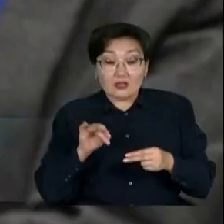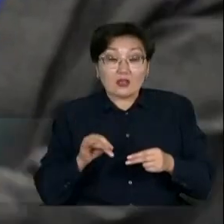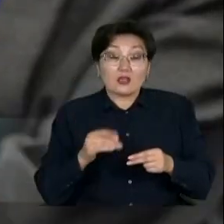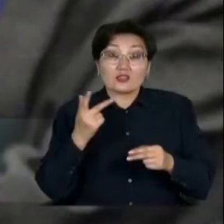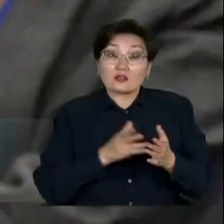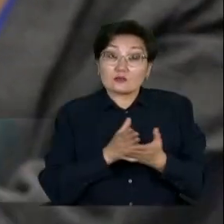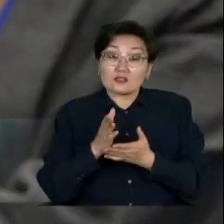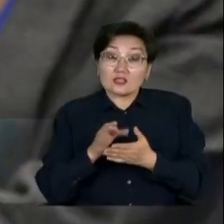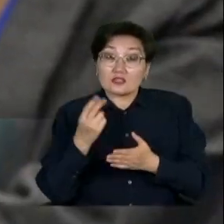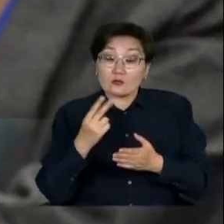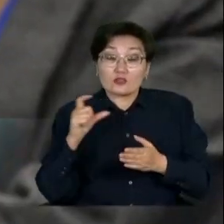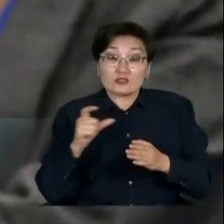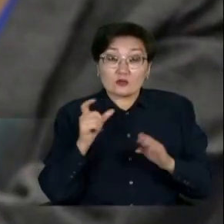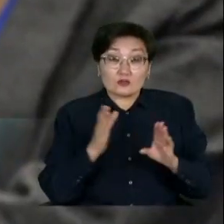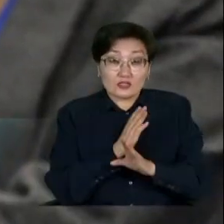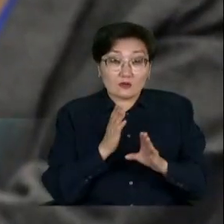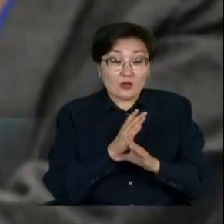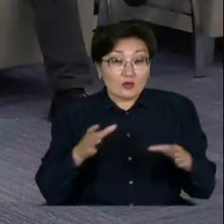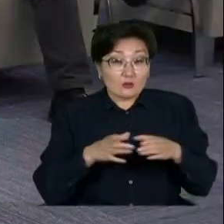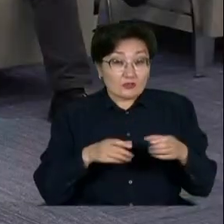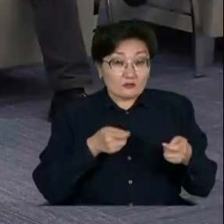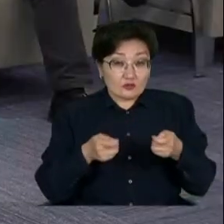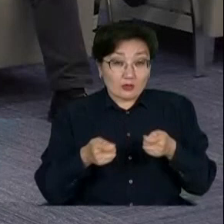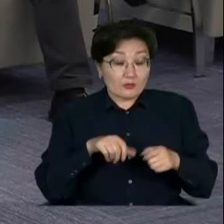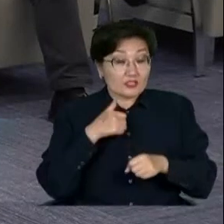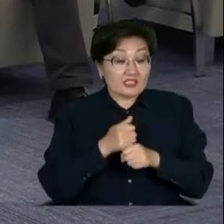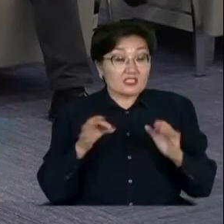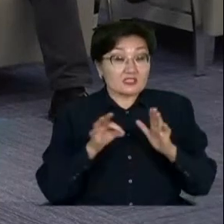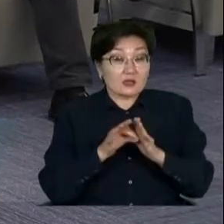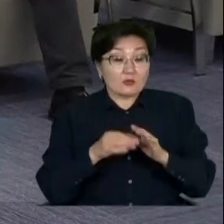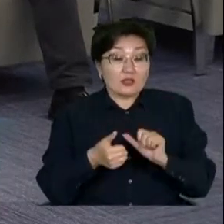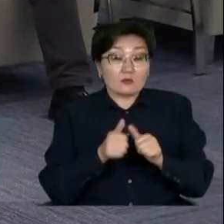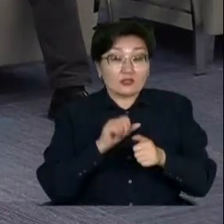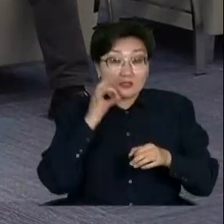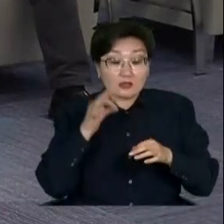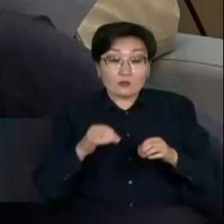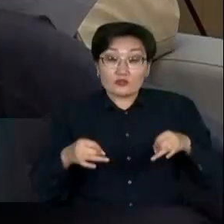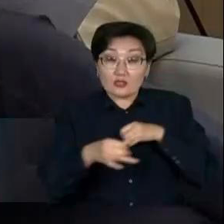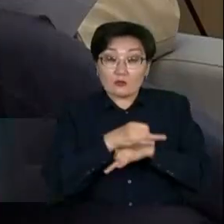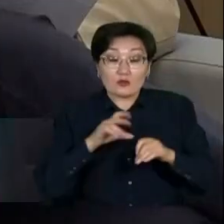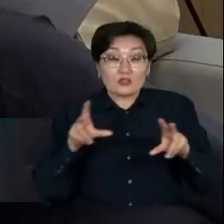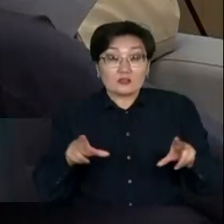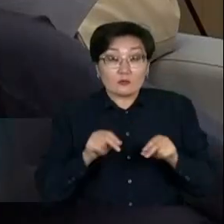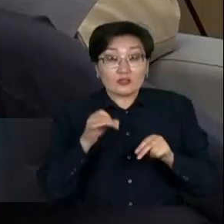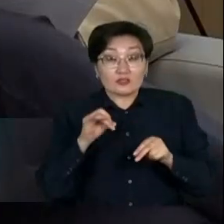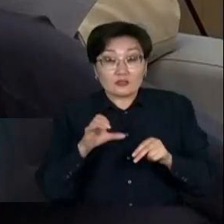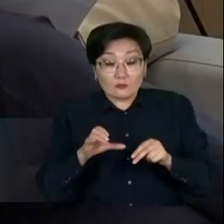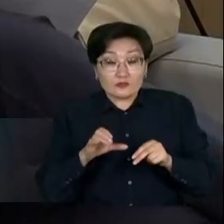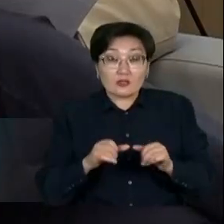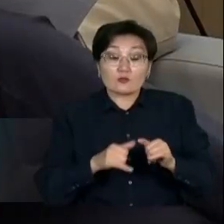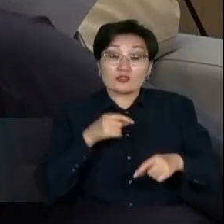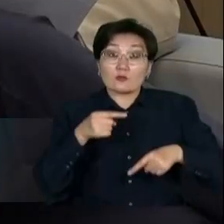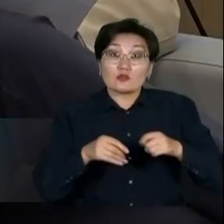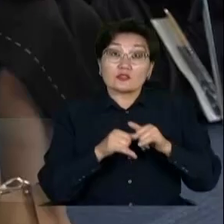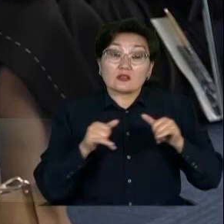экология, социальная политика и корпоративное управление. Основная цель – обмен опытом и обсуждение успешных кейсов устойчивого развития, а